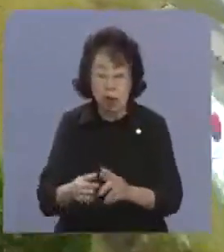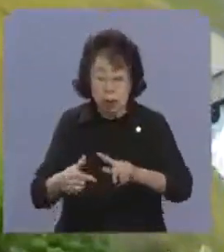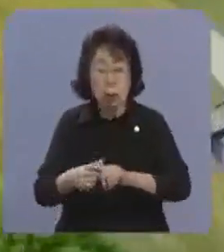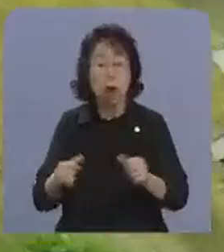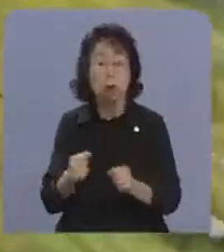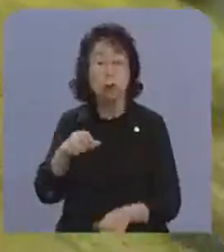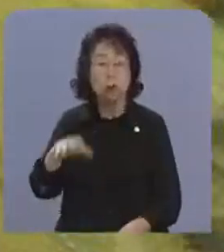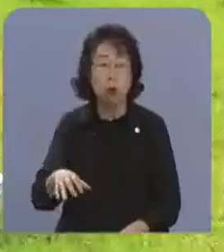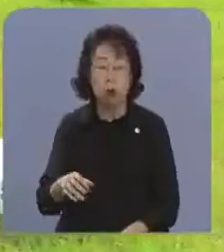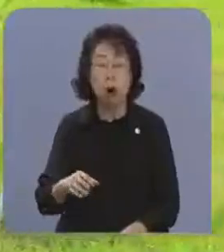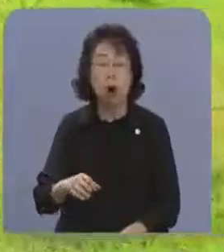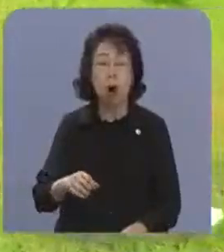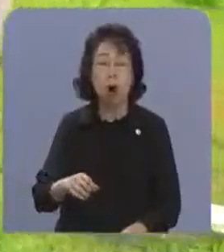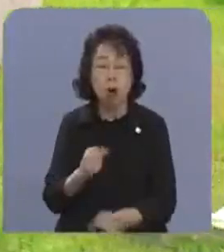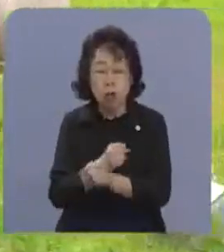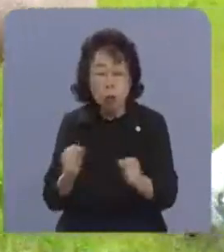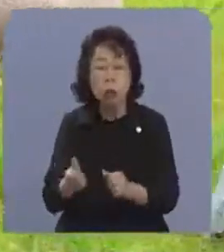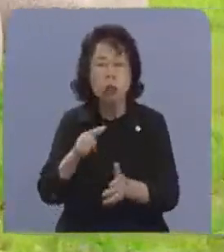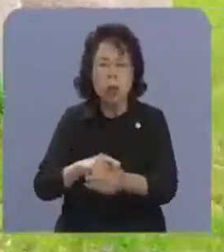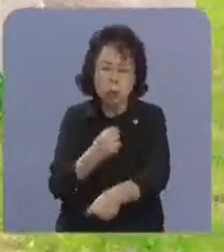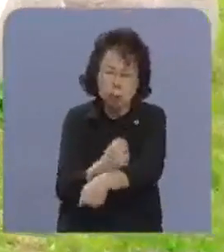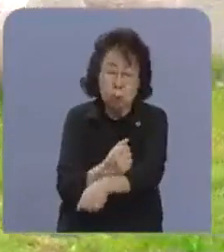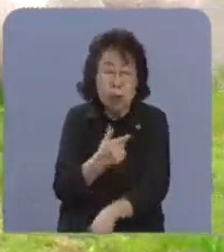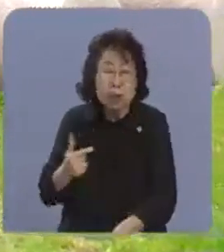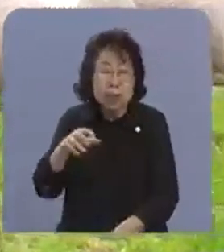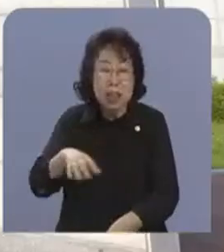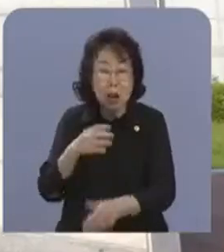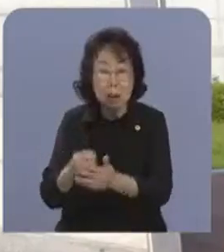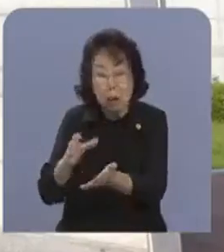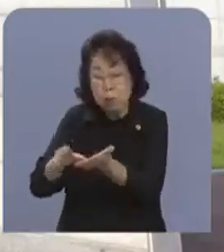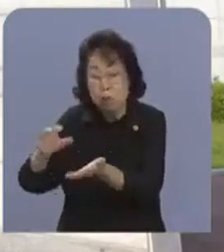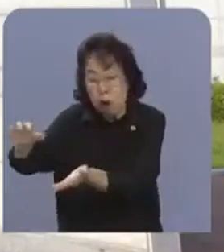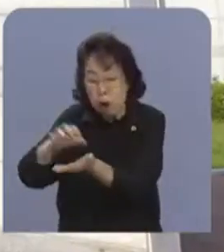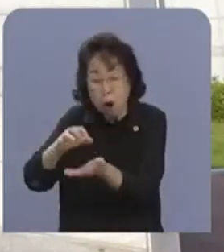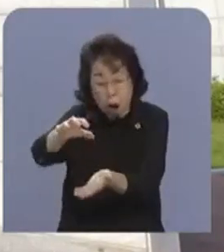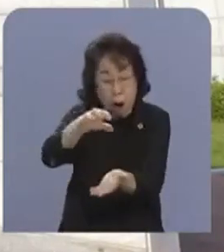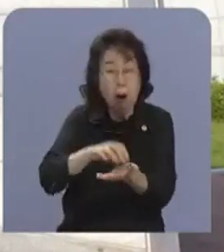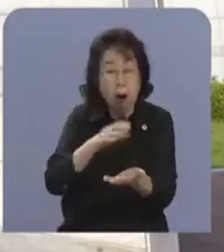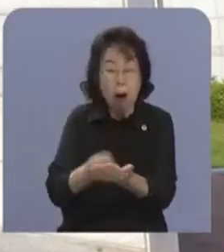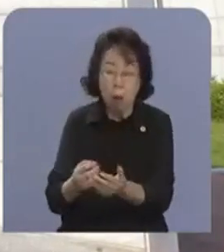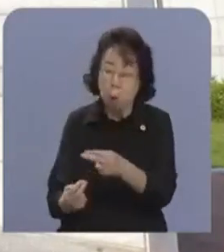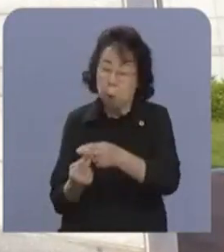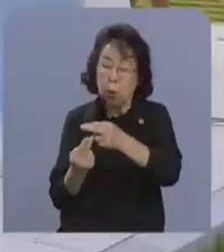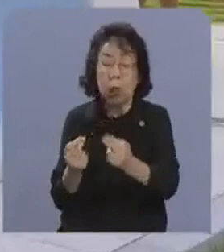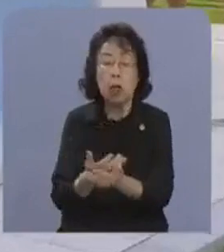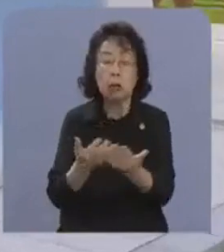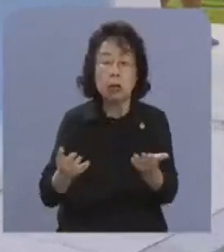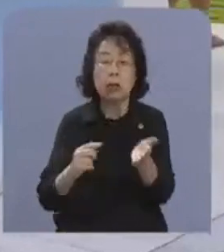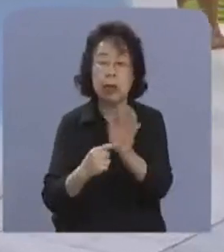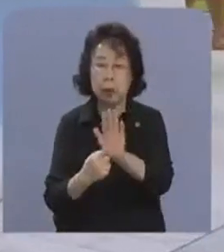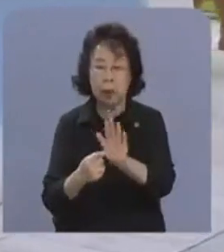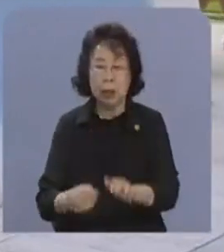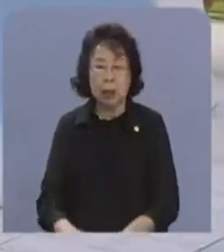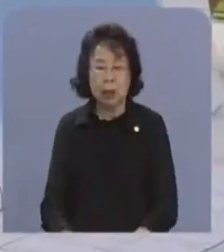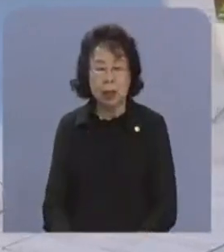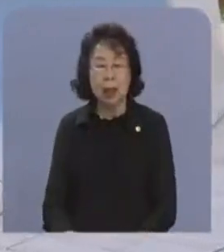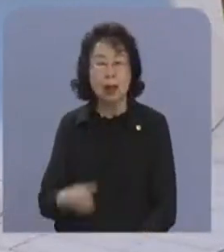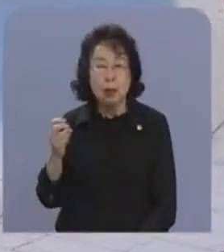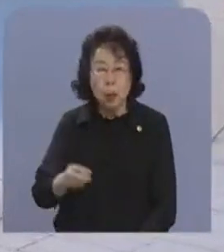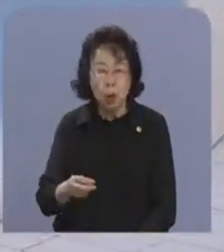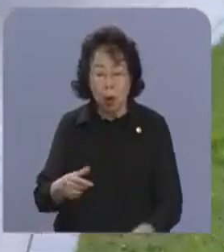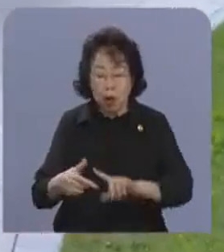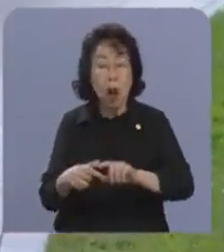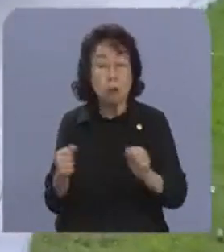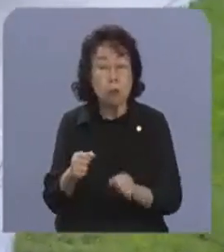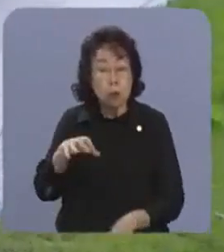지역의 독립운동사를 소개하고 흩어져 있는 관련 유물을 체계적으로 수집해 보존하고 전시합니다. 나아가